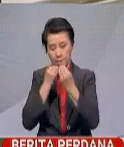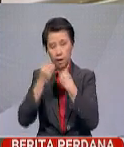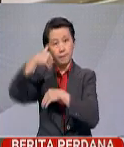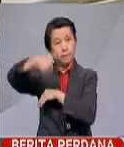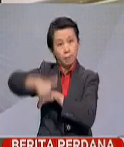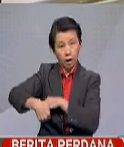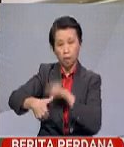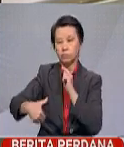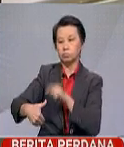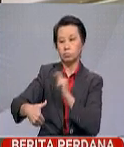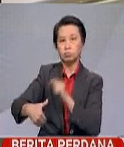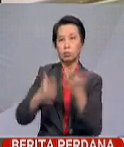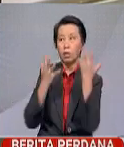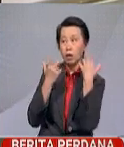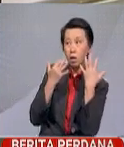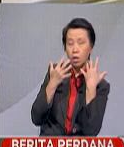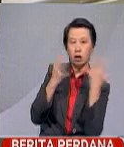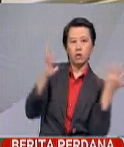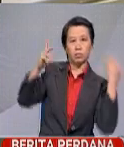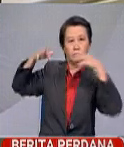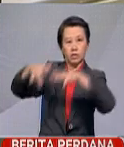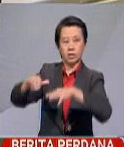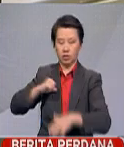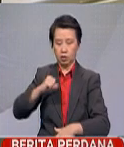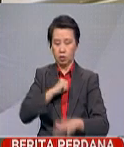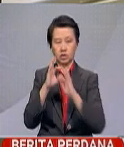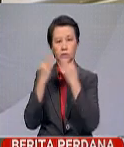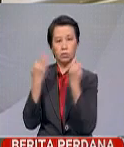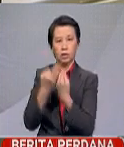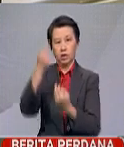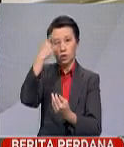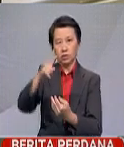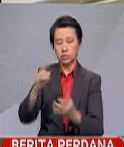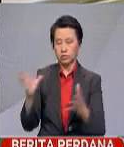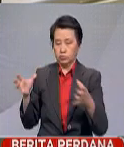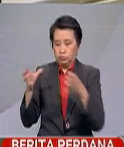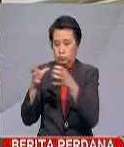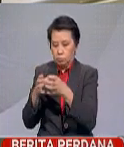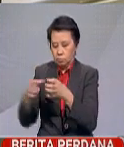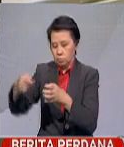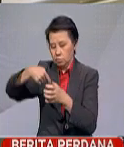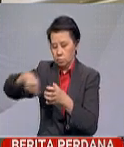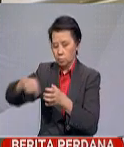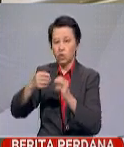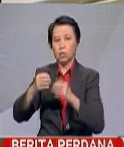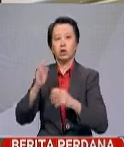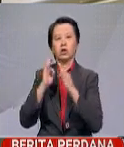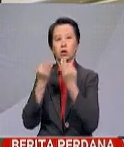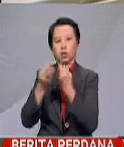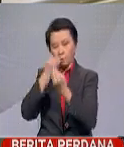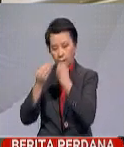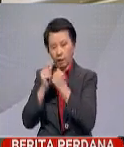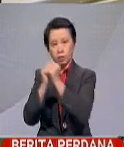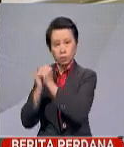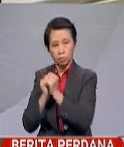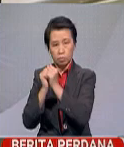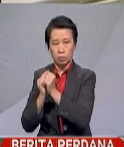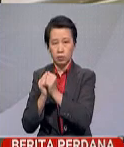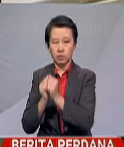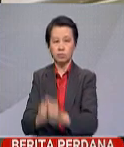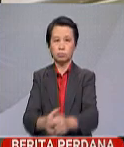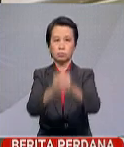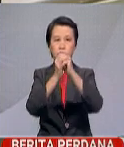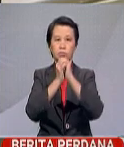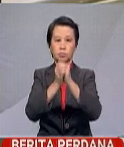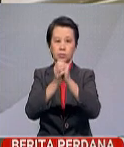pula adalah saat yang dinanti-nantikan oleh ahli keluarga bagi mengumpulkan seisi keluarga untuk makan bersama.